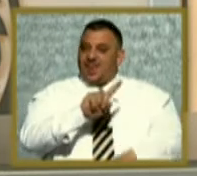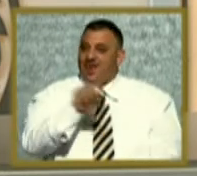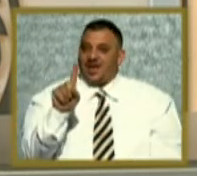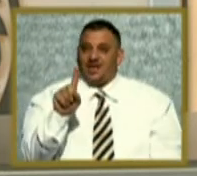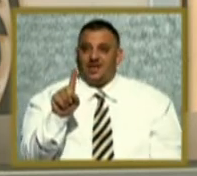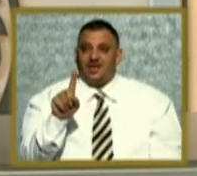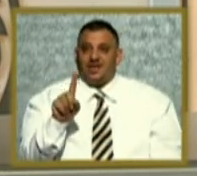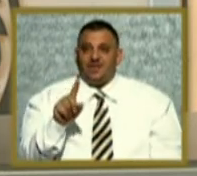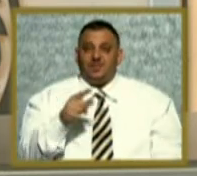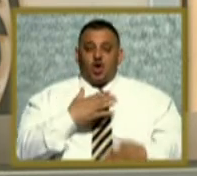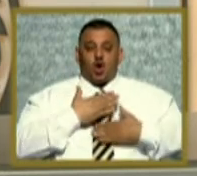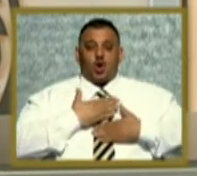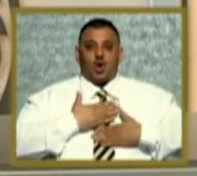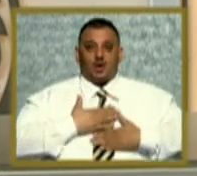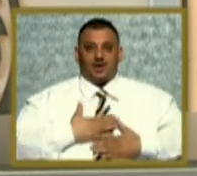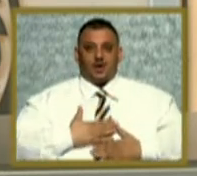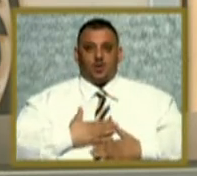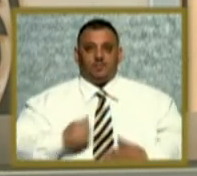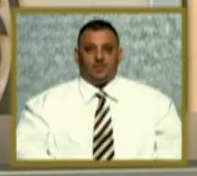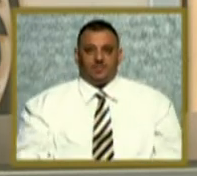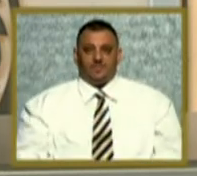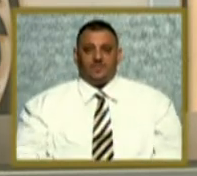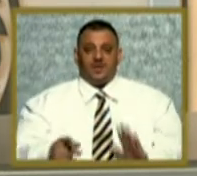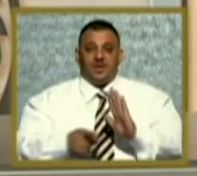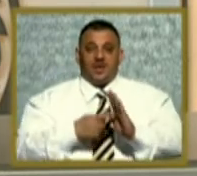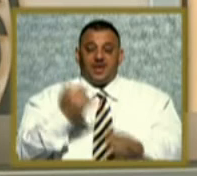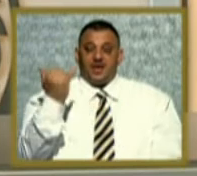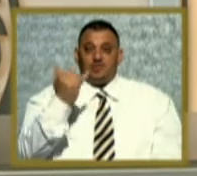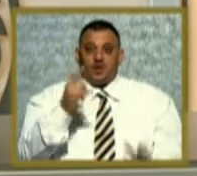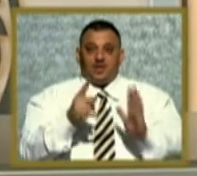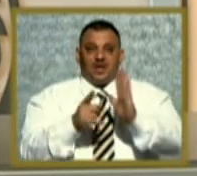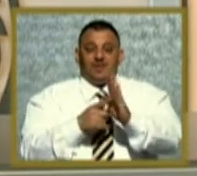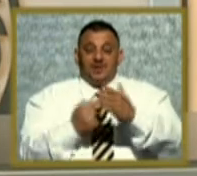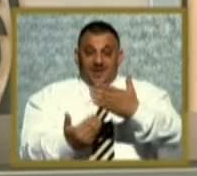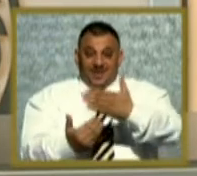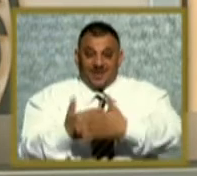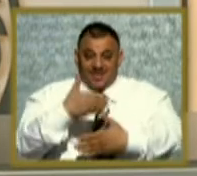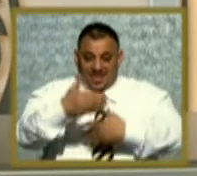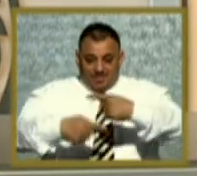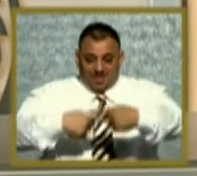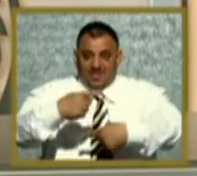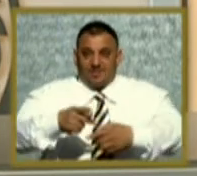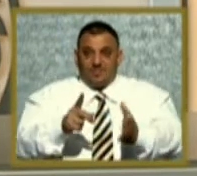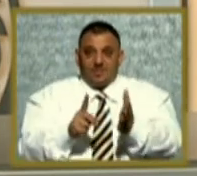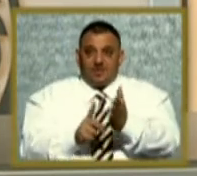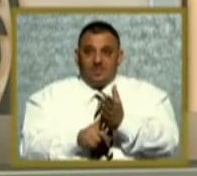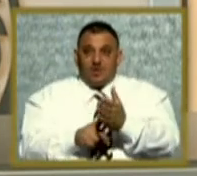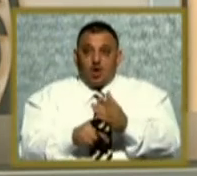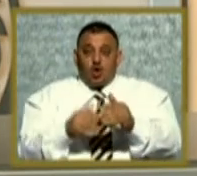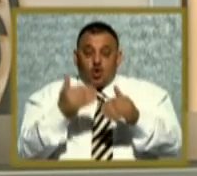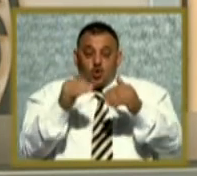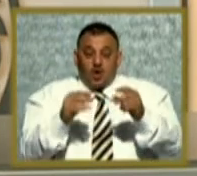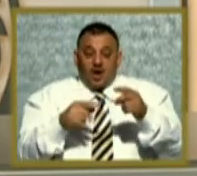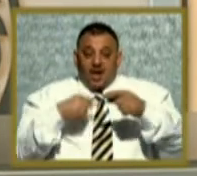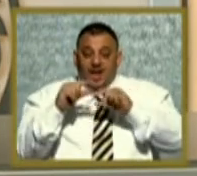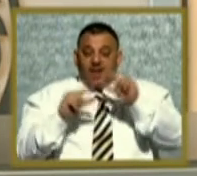لأن هذه على الاستحباب، هذه على الاستحباب، فما في حاجة أنه يعيدها من جديد، لا، وإنما يكملها. إذا انتصف في الأذكار ثم حصل له